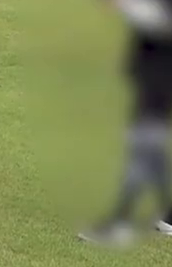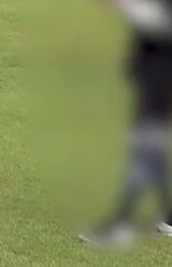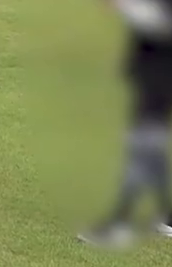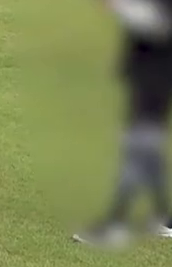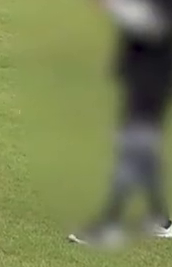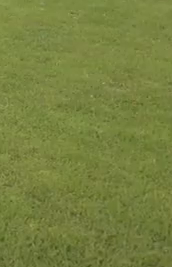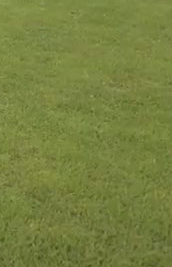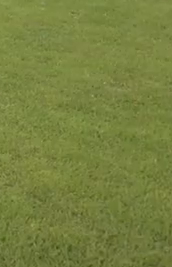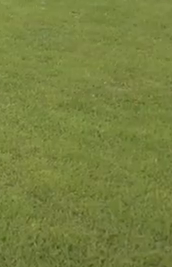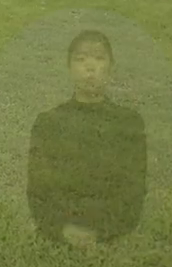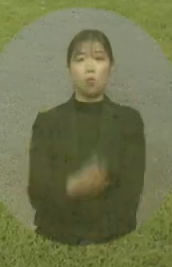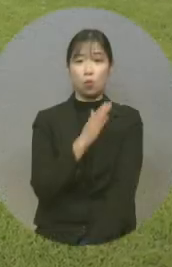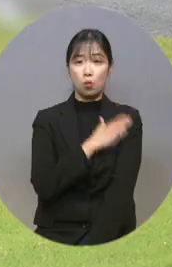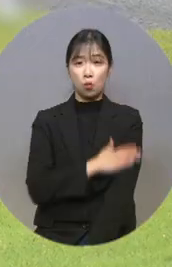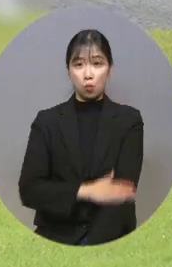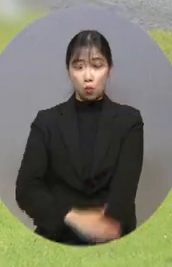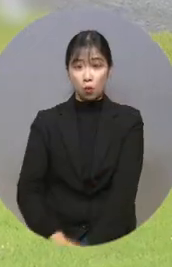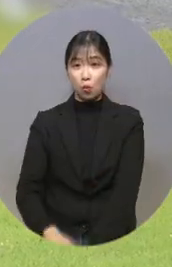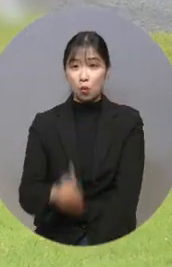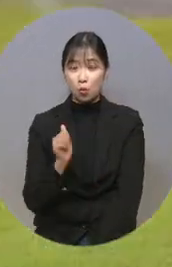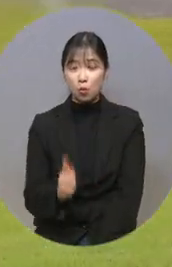오, 젖었다.